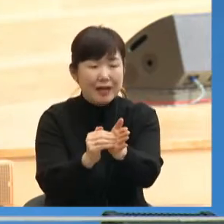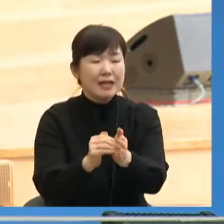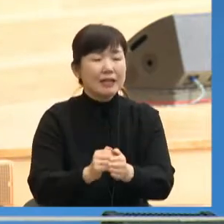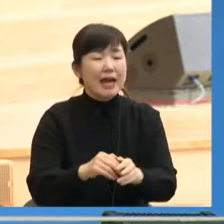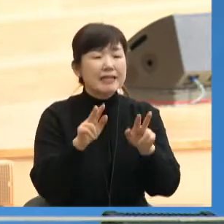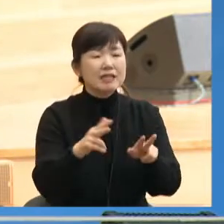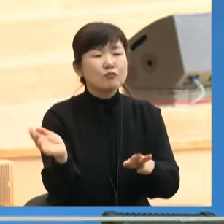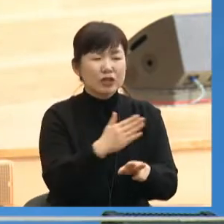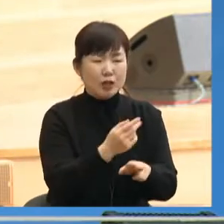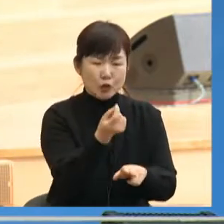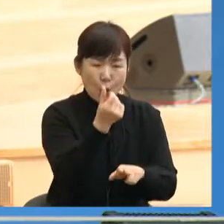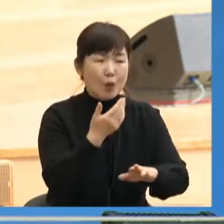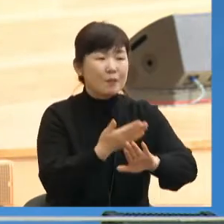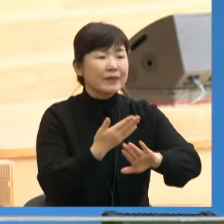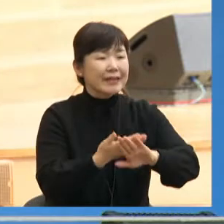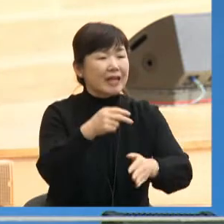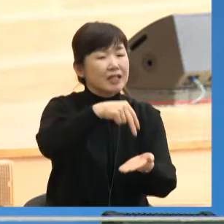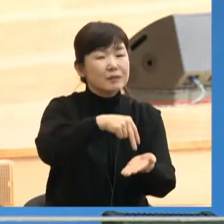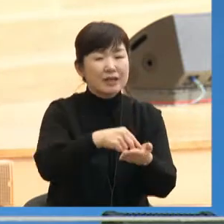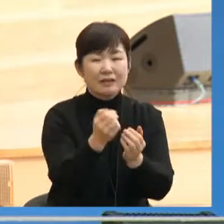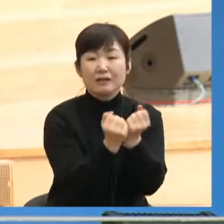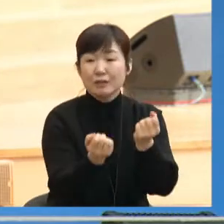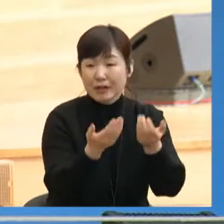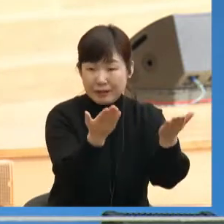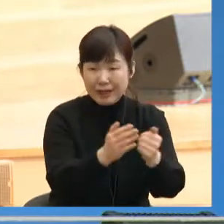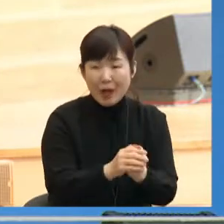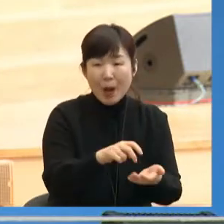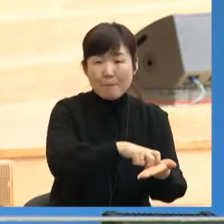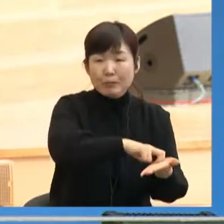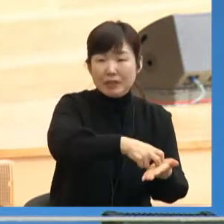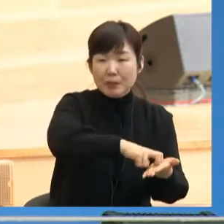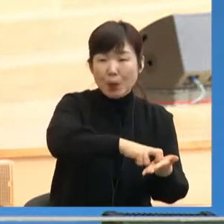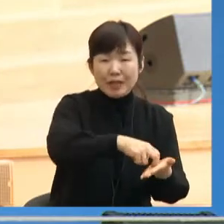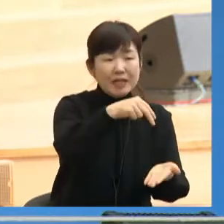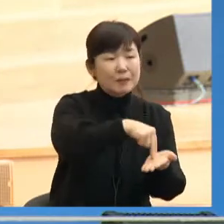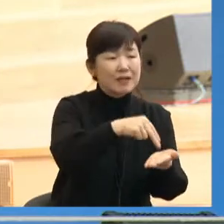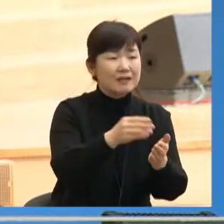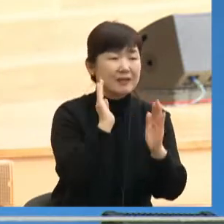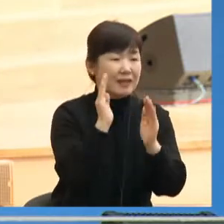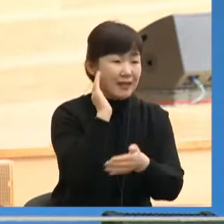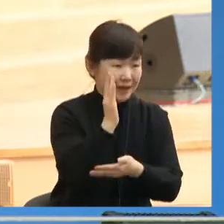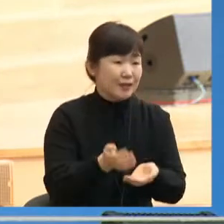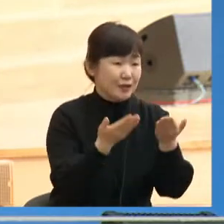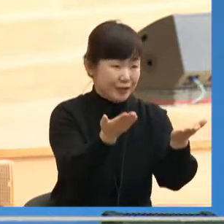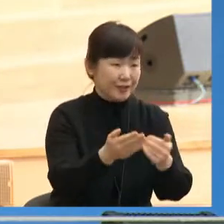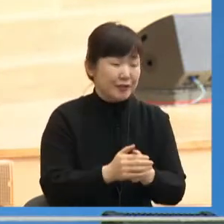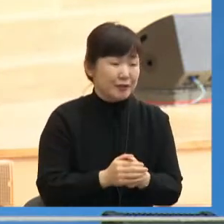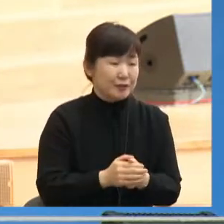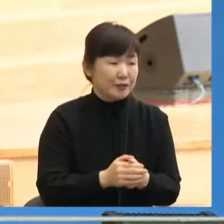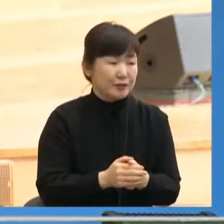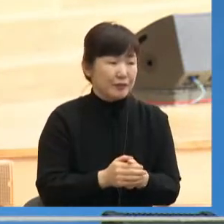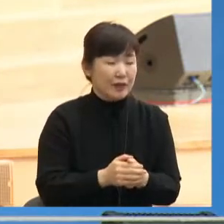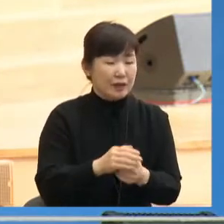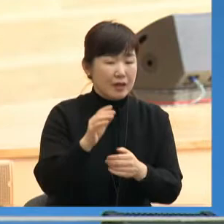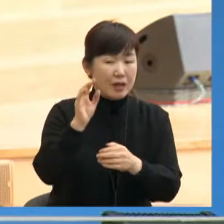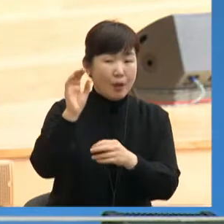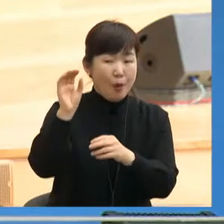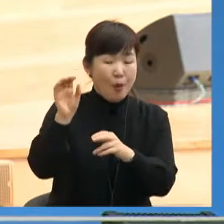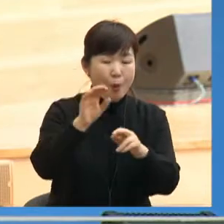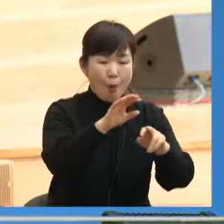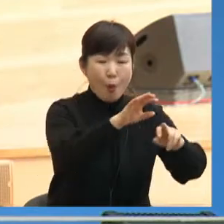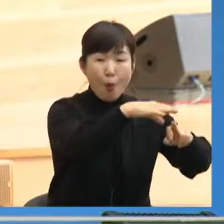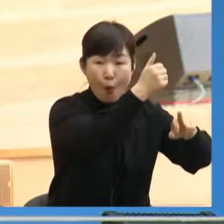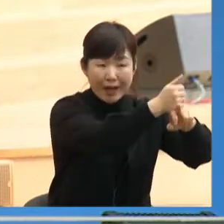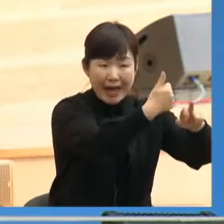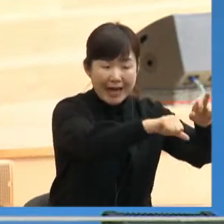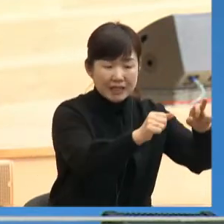지금부터 앵글을 조금 다른 각도로 올려서 므비보셋의 입장에서 여러분 한번 이야기를 들려드리겠습니다. 왕의 아들